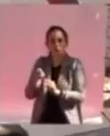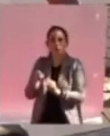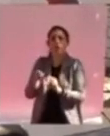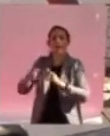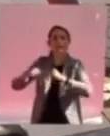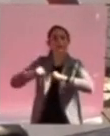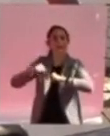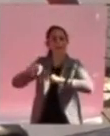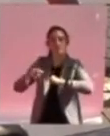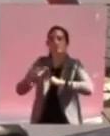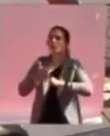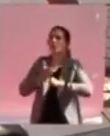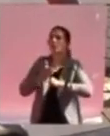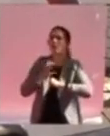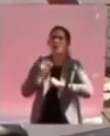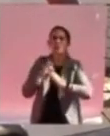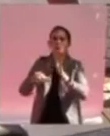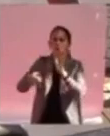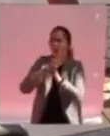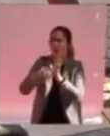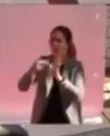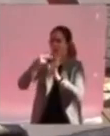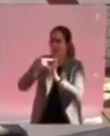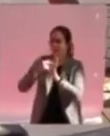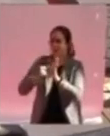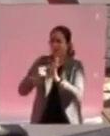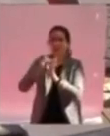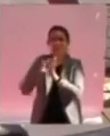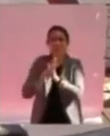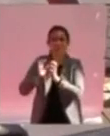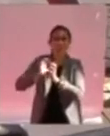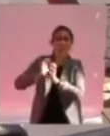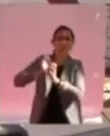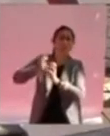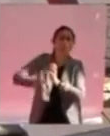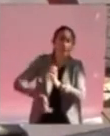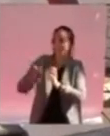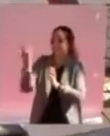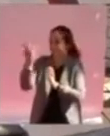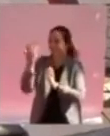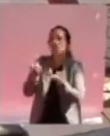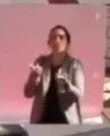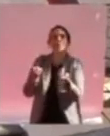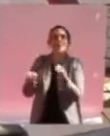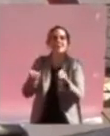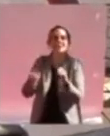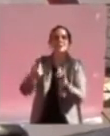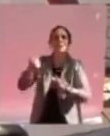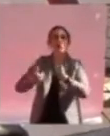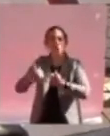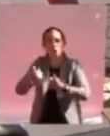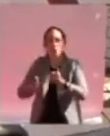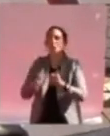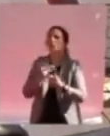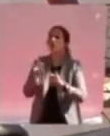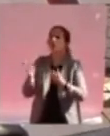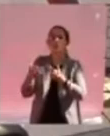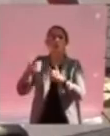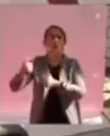talmente complesso come per esempio gestire concorsi e gare e si deve prendere una